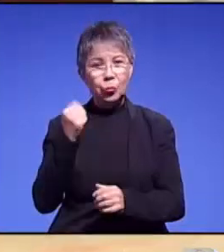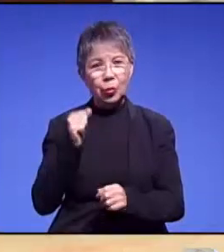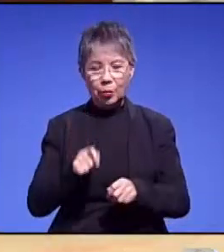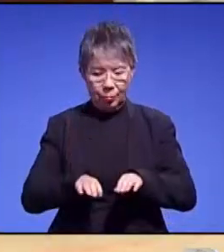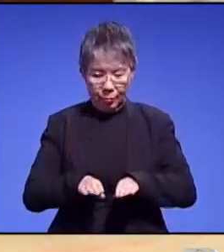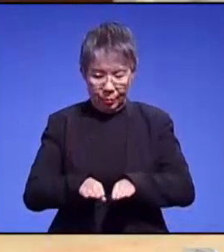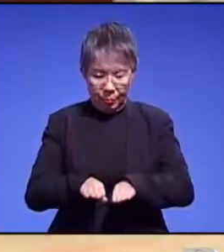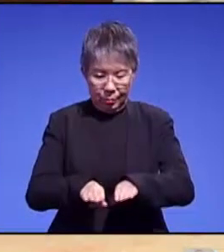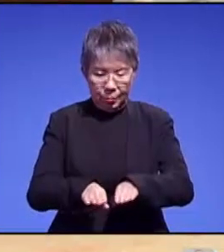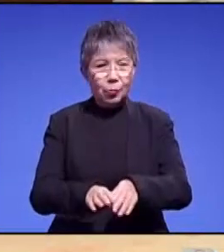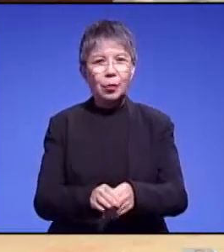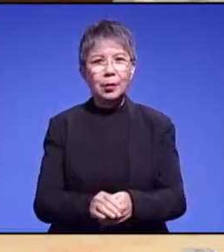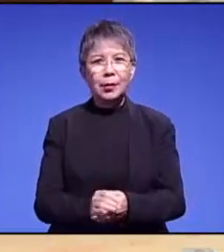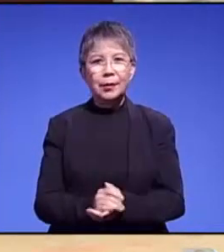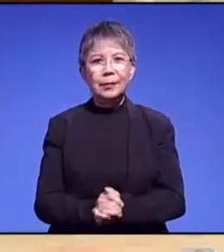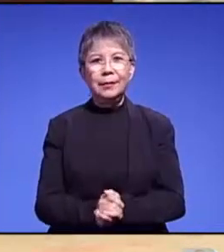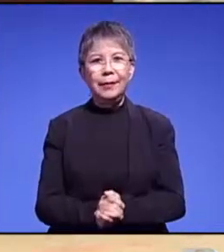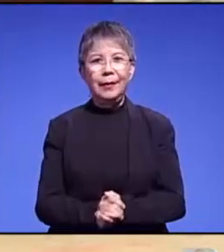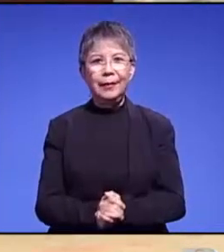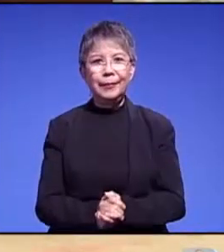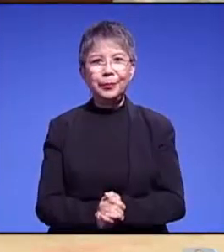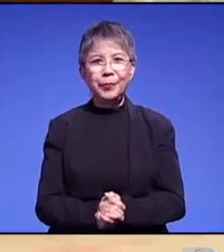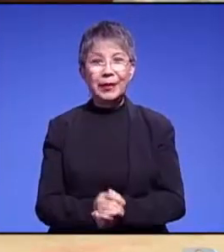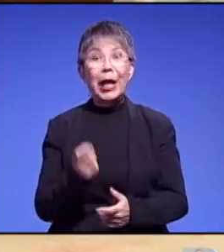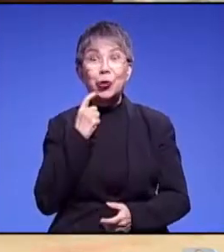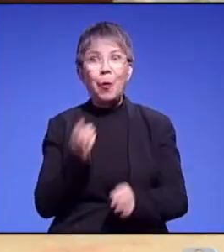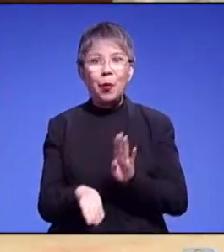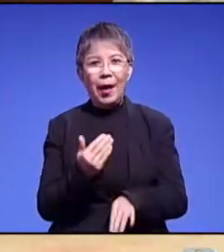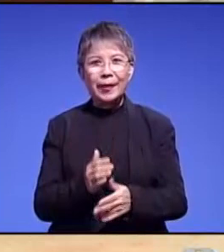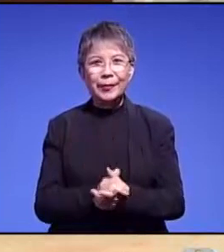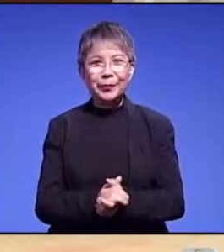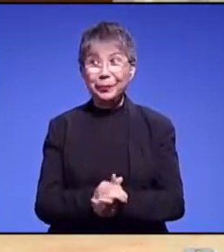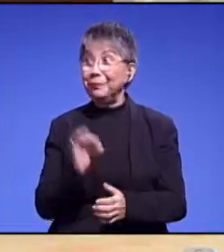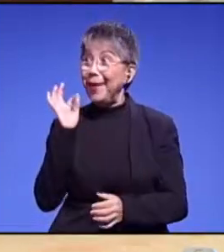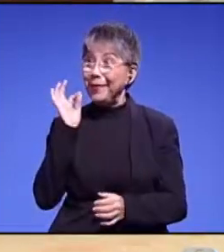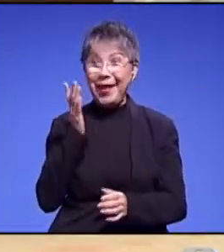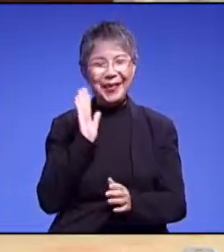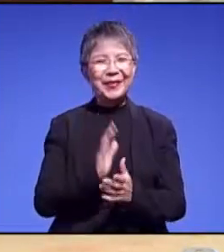Aduh, tipikal-tipikal bakal rugi nih kalau gini nih. Oke, coba lagi ya bang. Sorry ya.